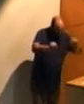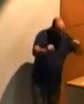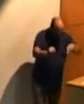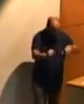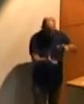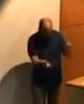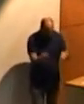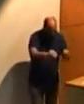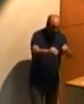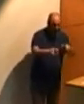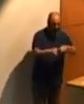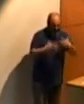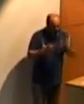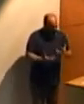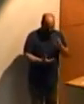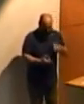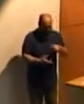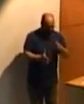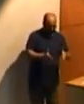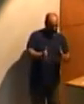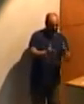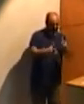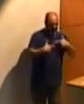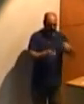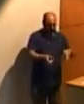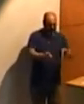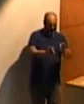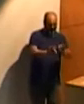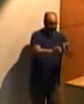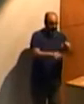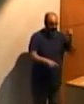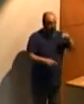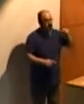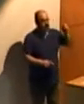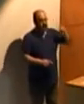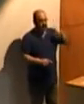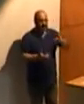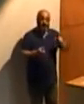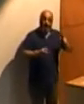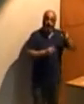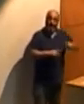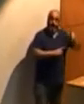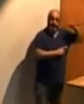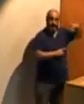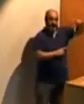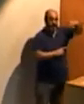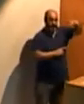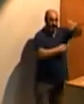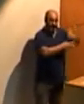volonté finalement de mieux connaître d'orienter et de construire du vivant c'est extrêmement important parce que finalement nos mythes fondateurs